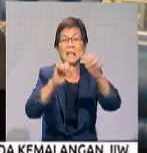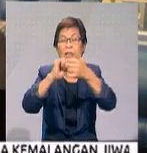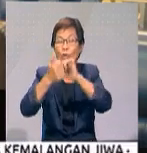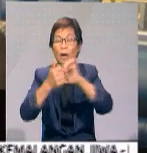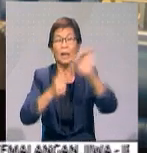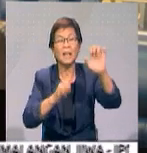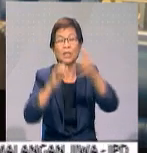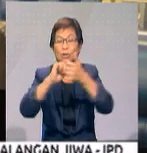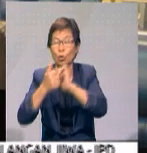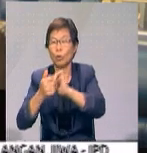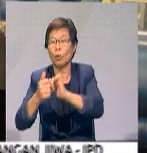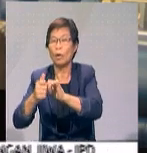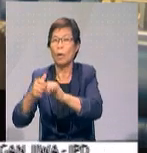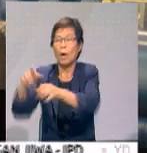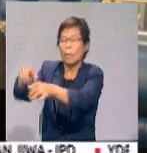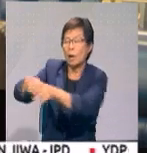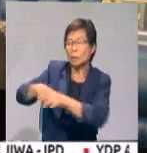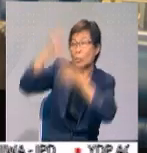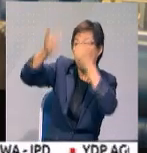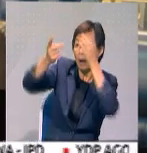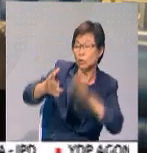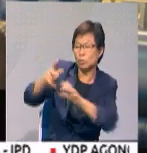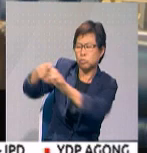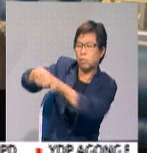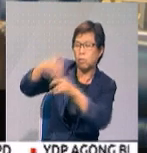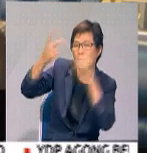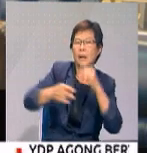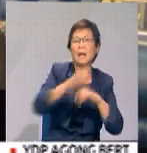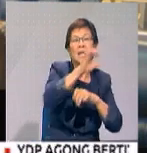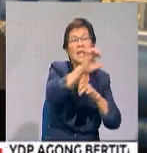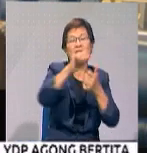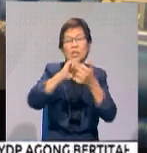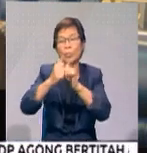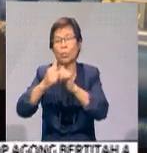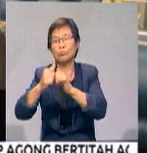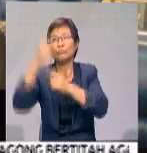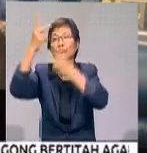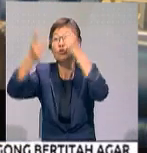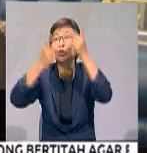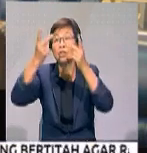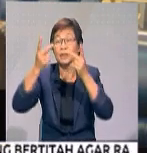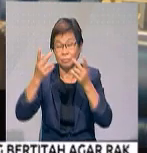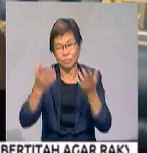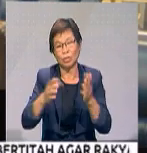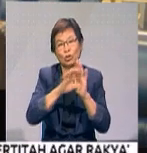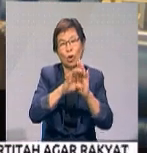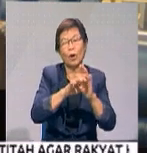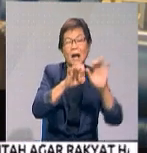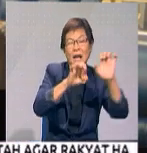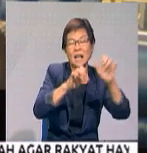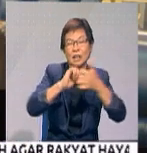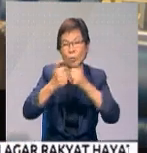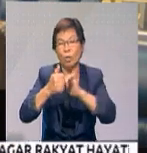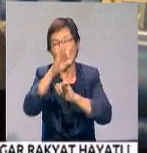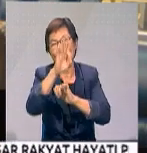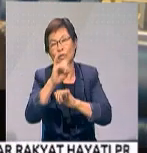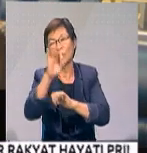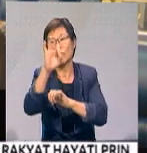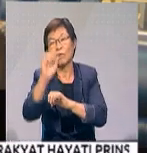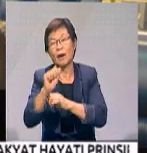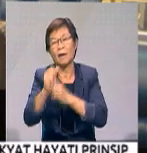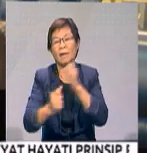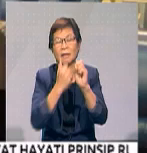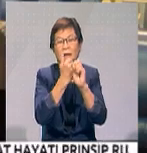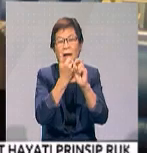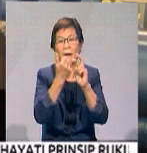dapat menarik pelancongan, khususnya e-sports tourism. Kalau kita lihat, contohnya pertandingan e-sports FIFA 19 dan PES 19